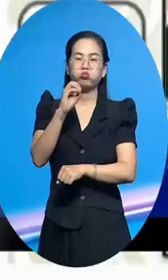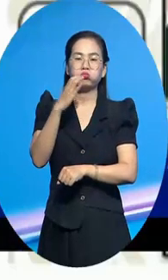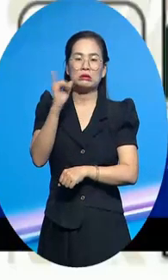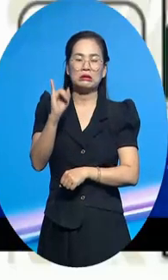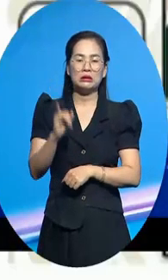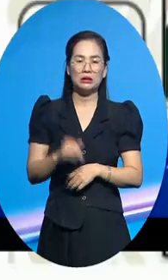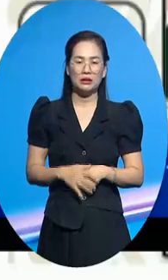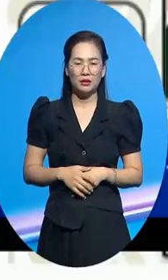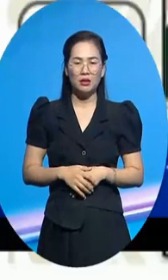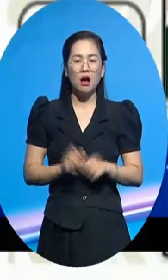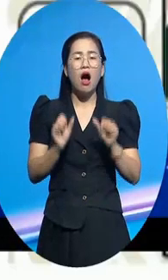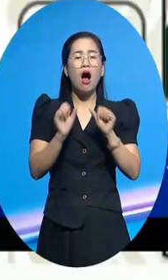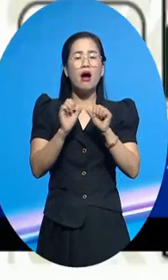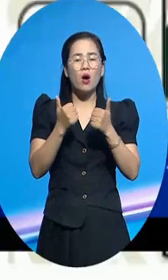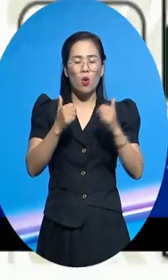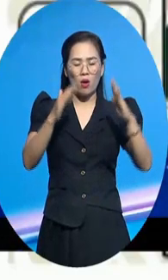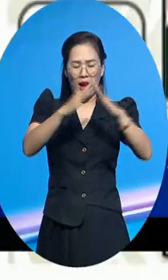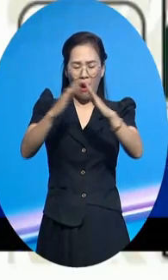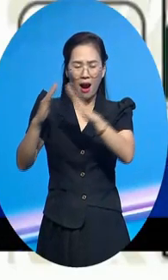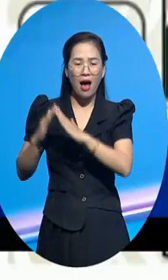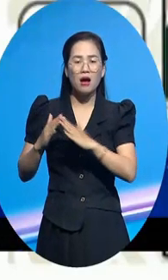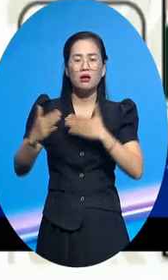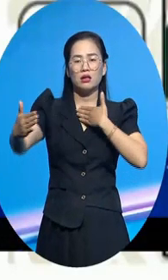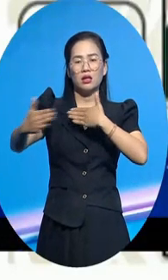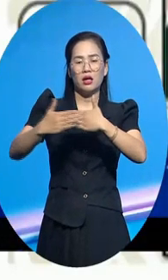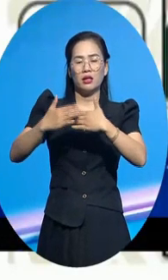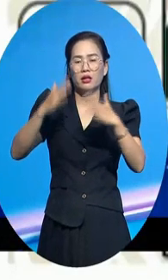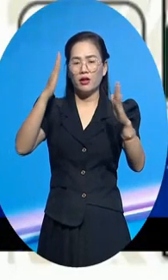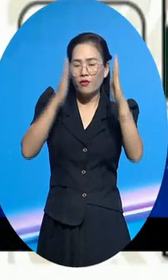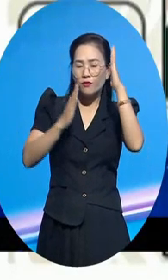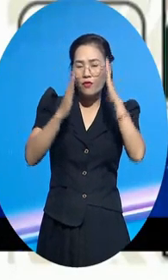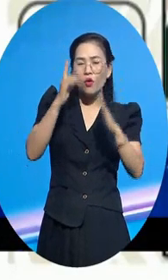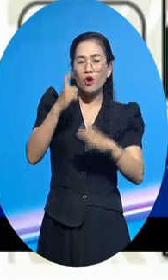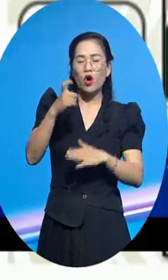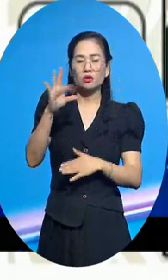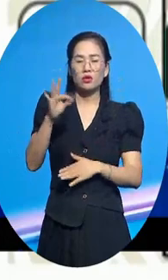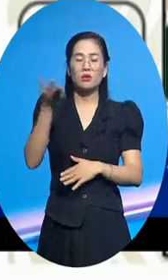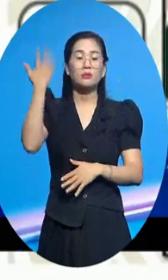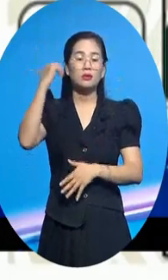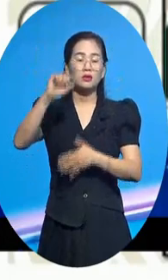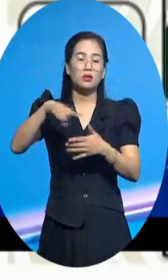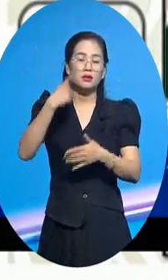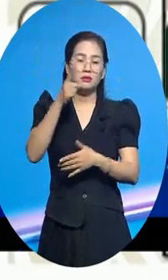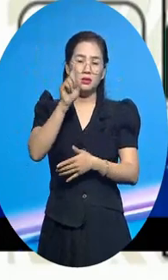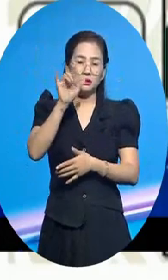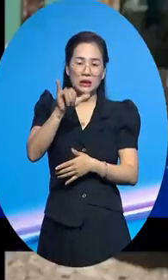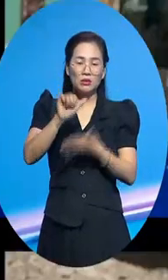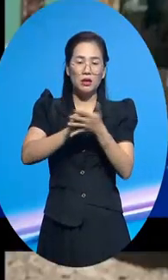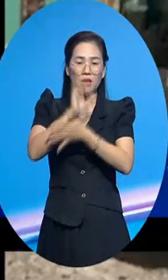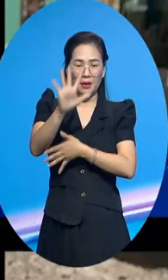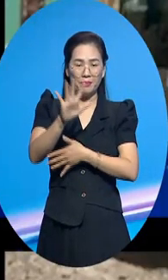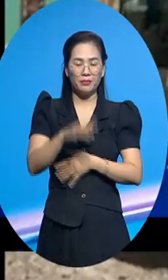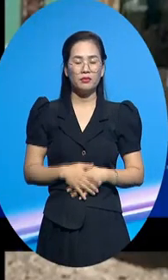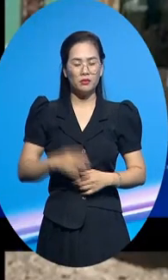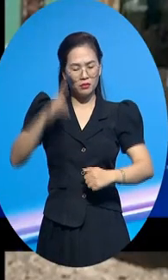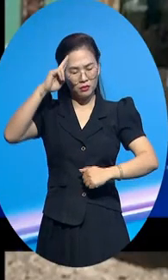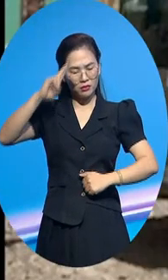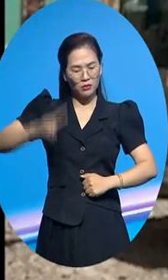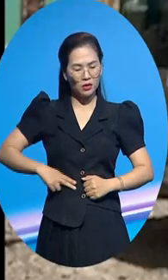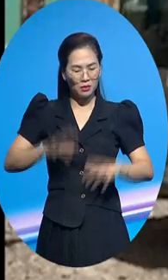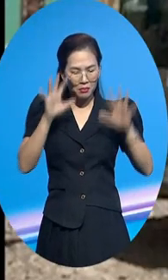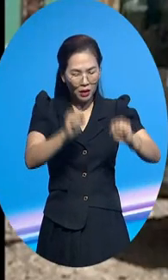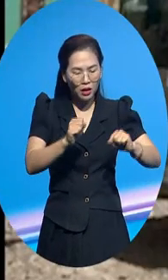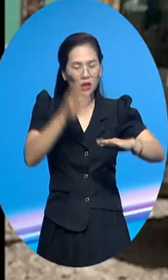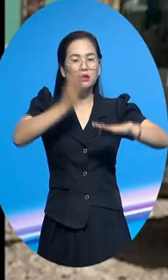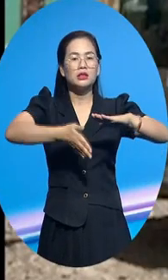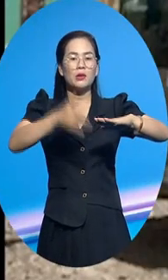Vụ bắt cóc xảy ra tại một ngôi làng gần thành phố Dr. Arroyo hôm 16 tháng 5. Lực lượng chức năng đã tìm thấy xe buýt tại bang